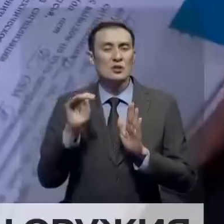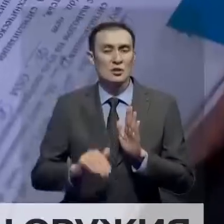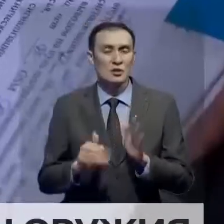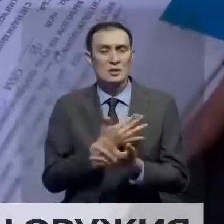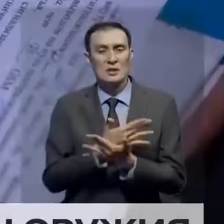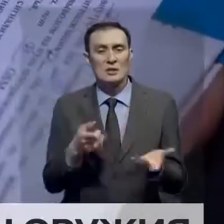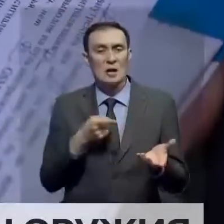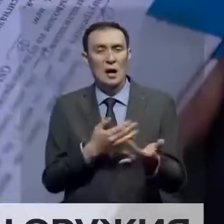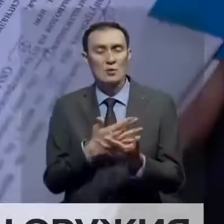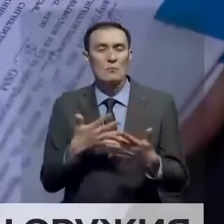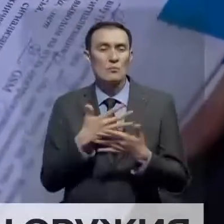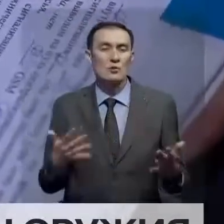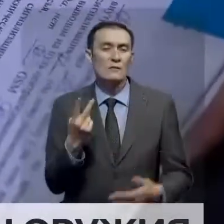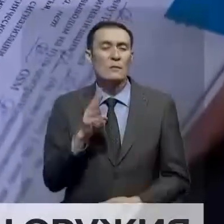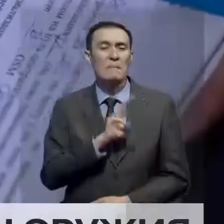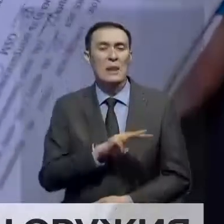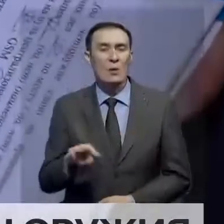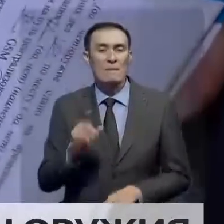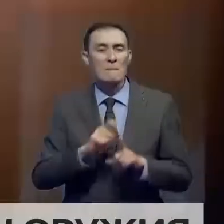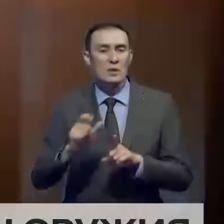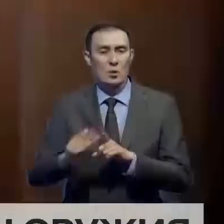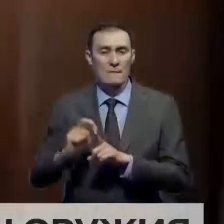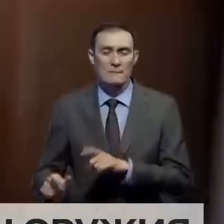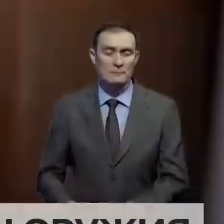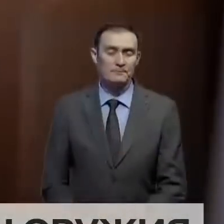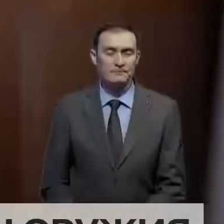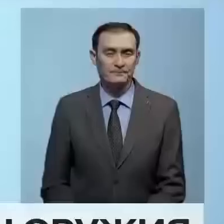тысяч единиц оружия и свыше 2 миллионов патронов.